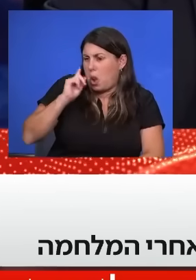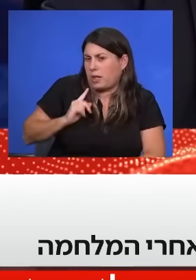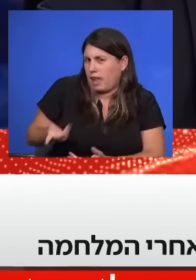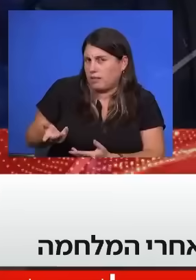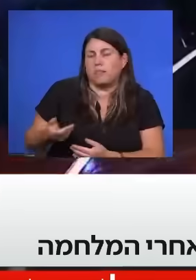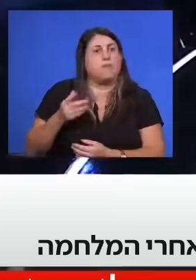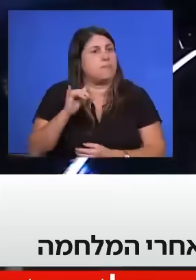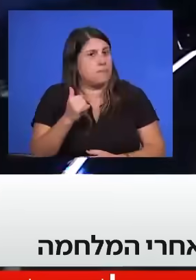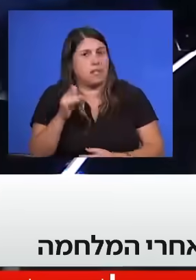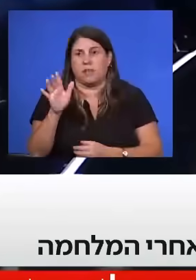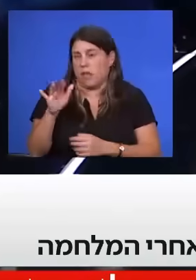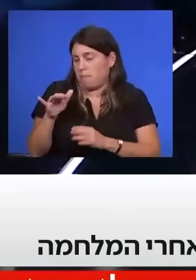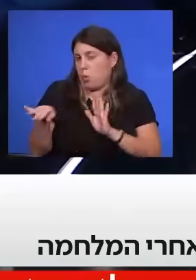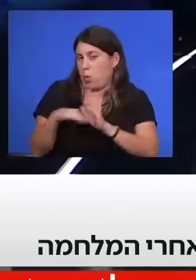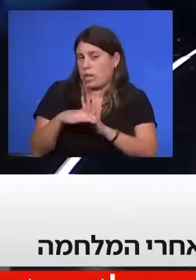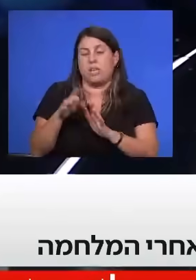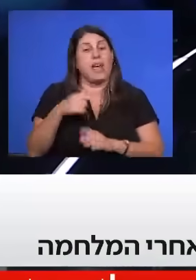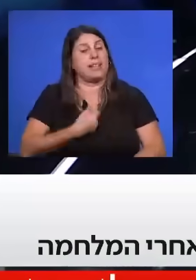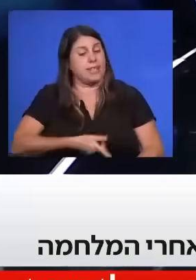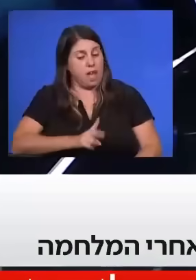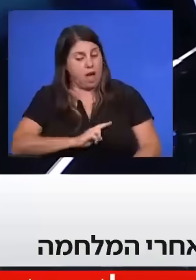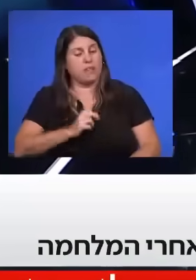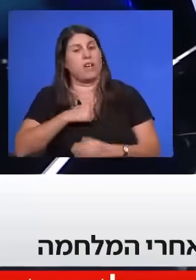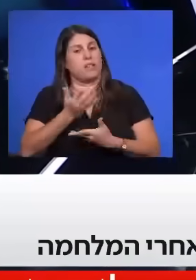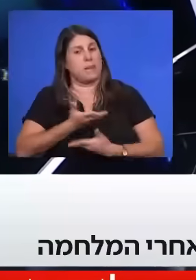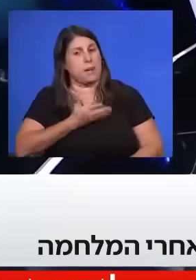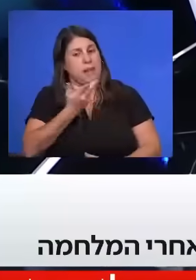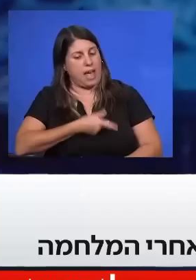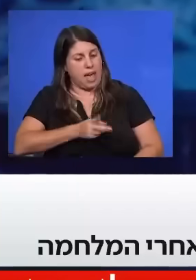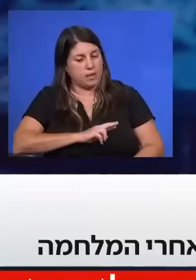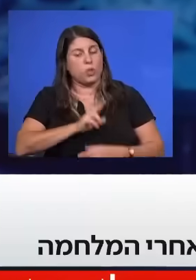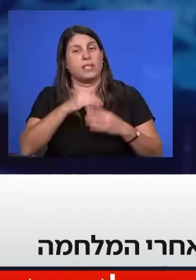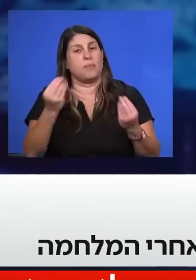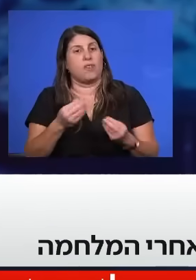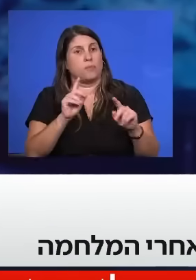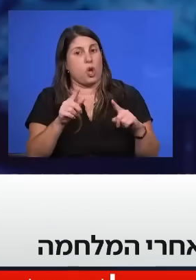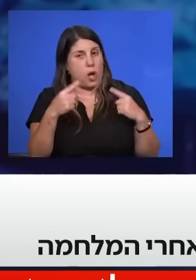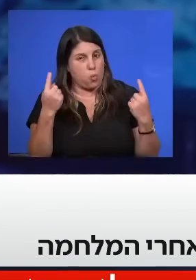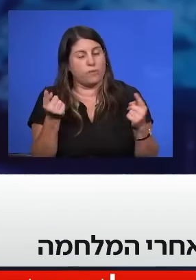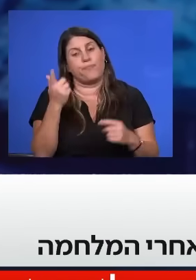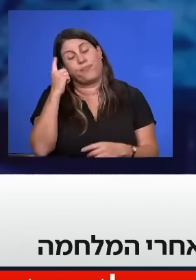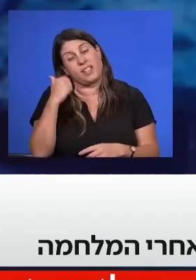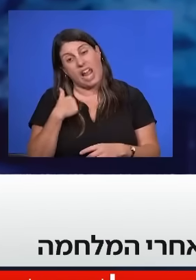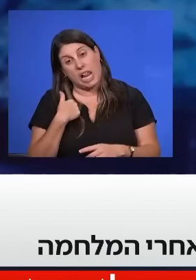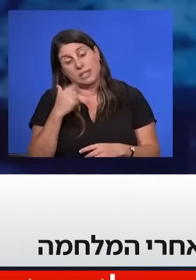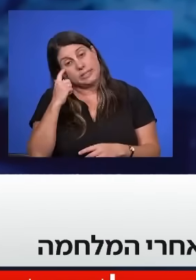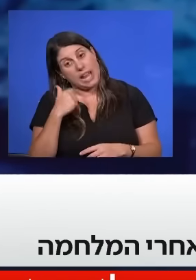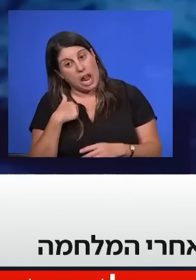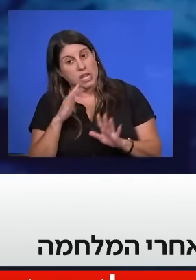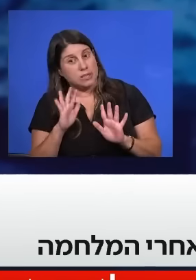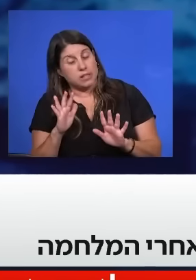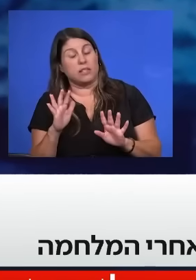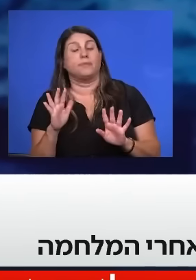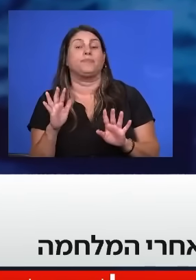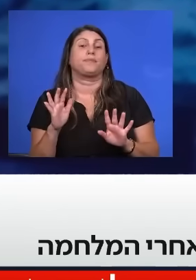אחראי, ואני נושא באחריות גם לדברים שקרו. נראה לי שמעל הכל, מיכל, הדבר